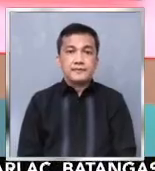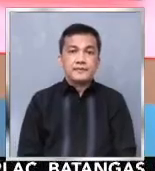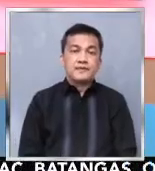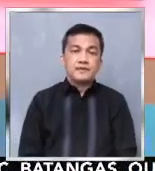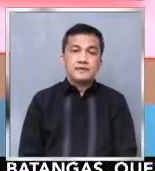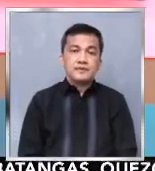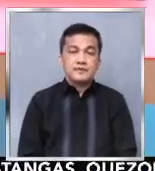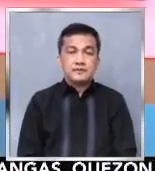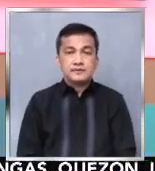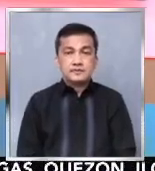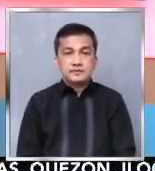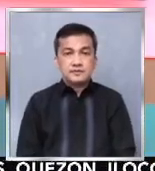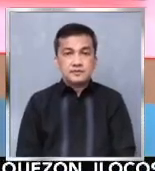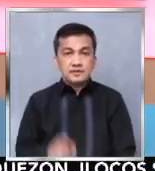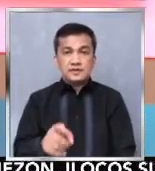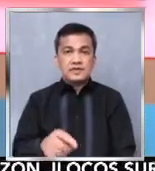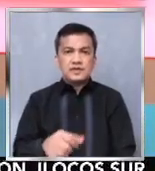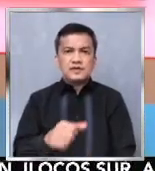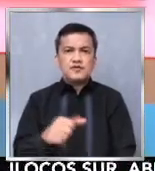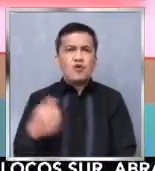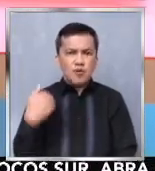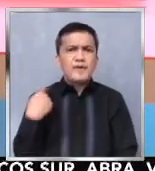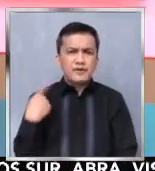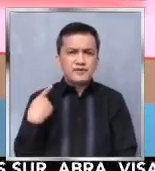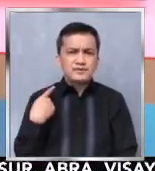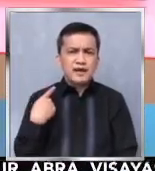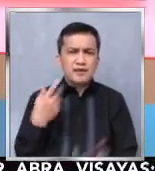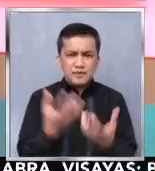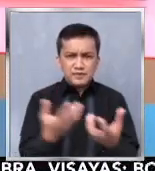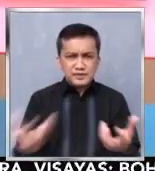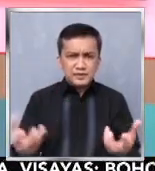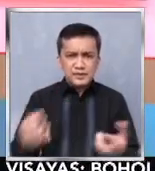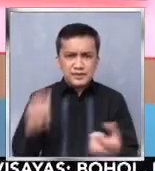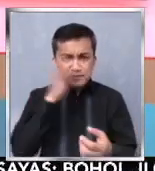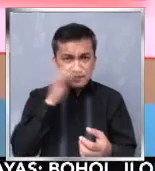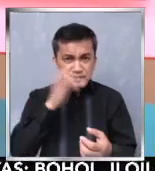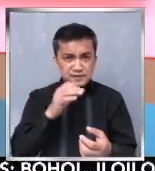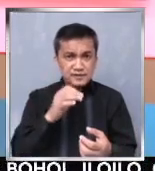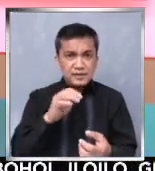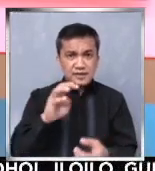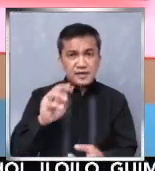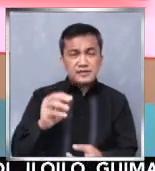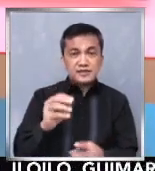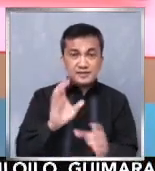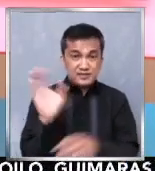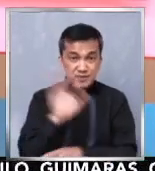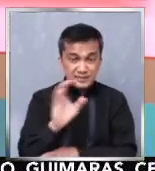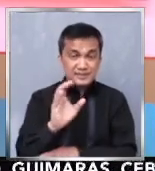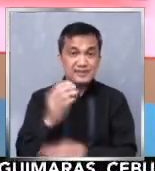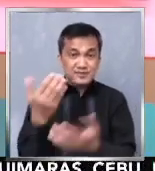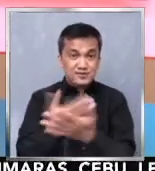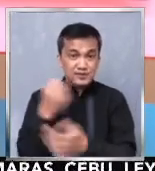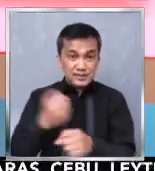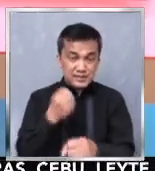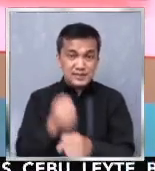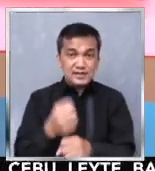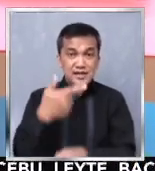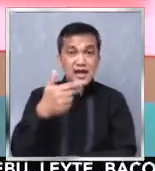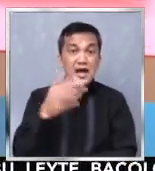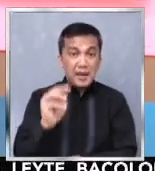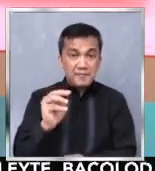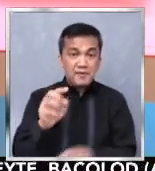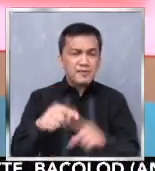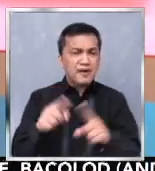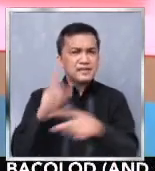Hindi mawawala sa hapag ng ilang Pinoy tuwing Noche Buena at Medianoche ang hamon. Pero ang tradisyong ito, saan at paano nga